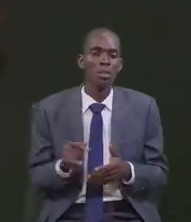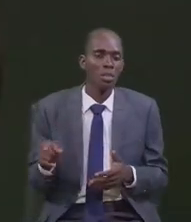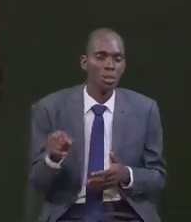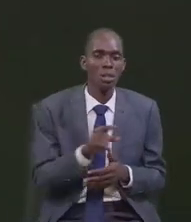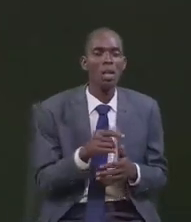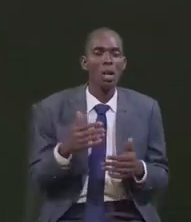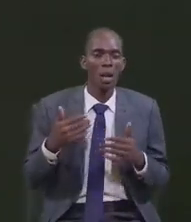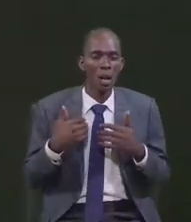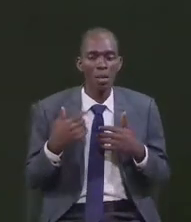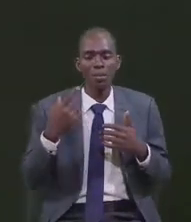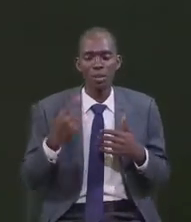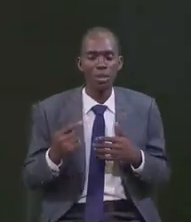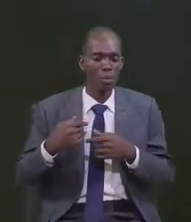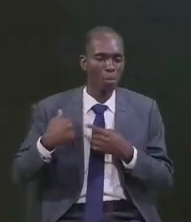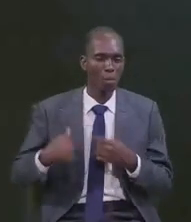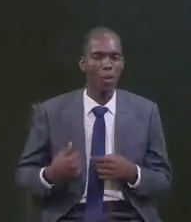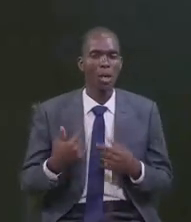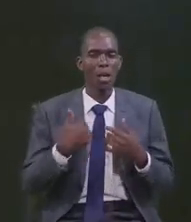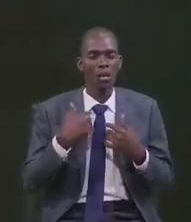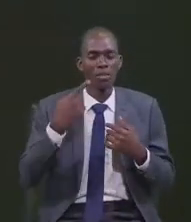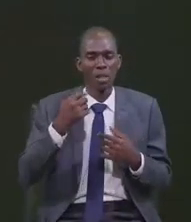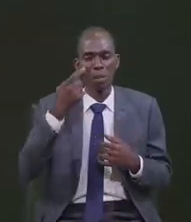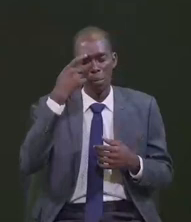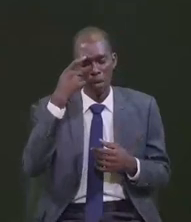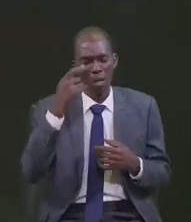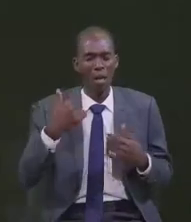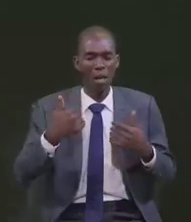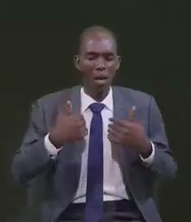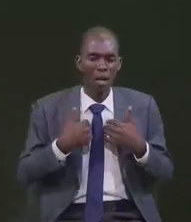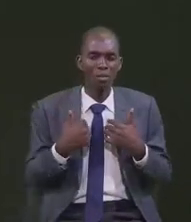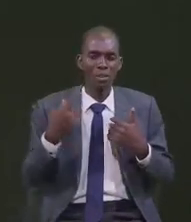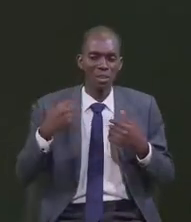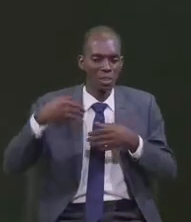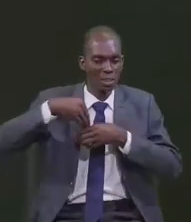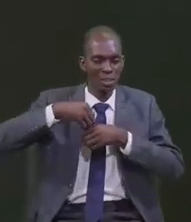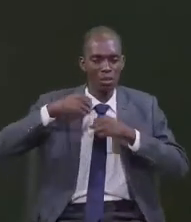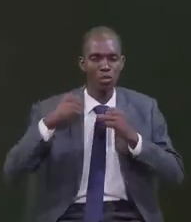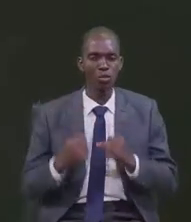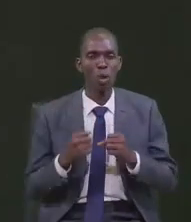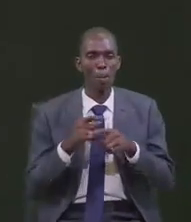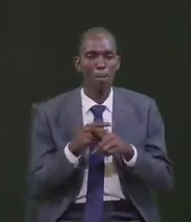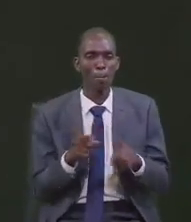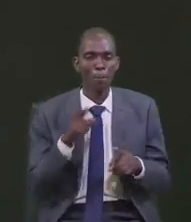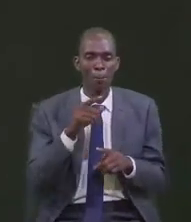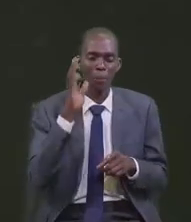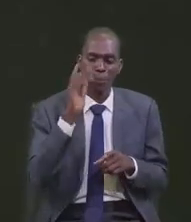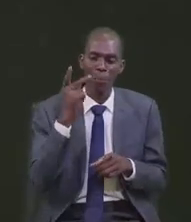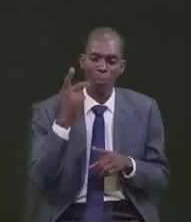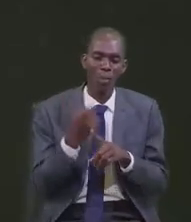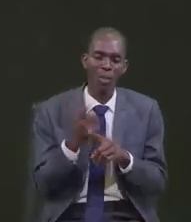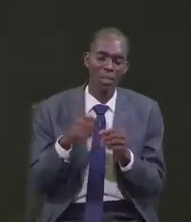la pensée aussi, pas seulement l'homme intérieur, oui, l'homme intérieur aussi, mais vous allez voir du dehors que